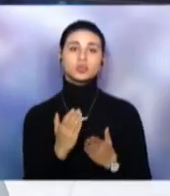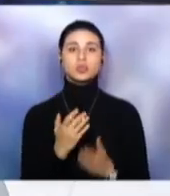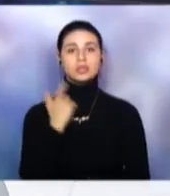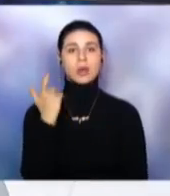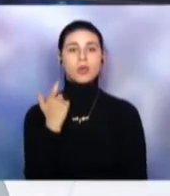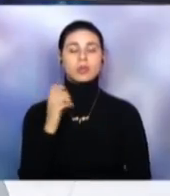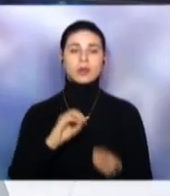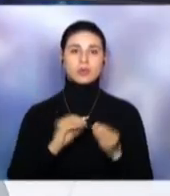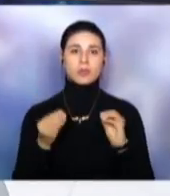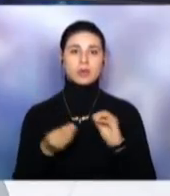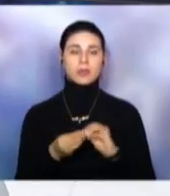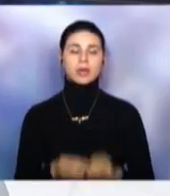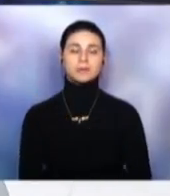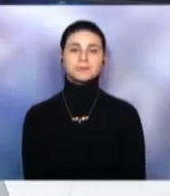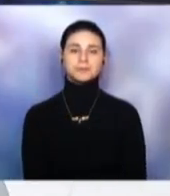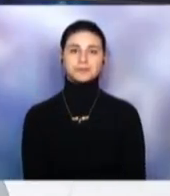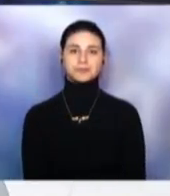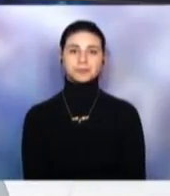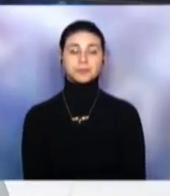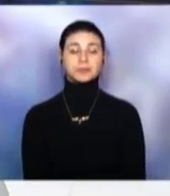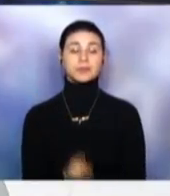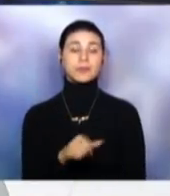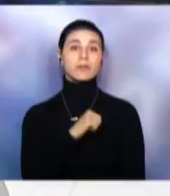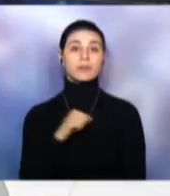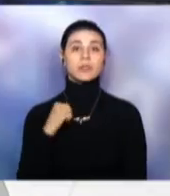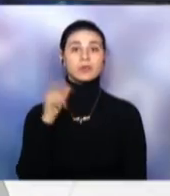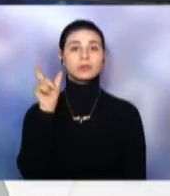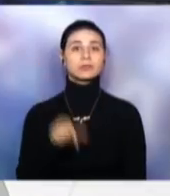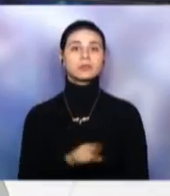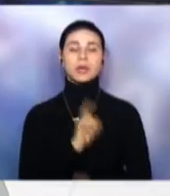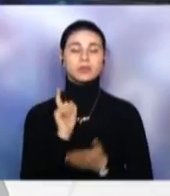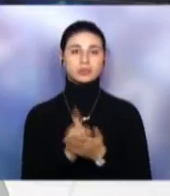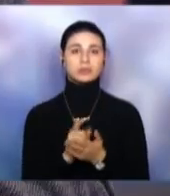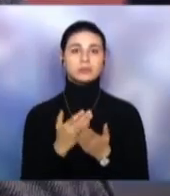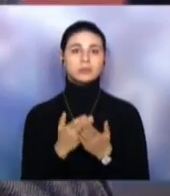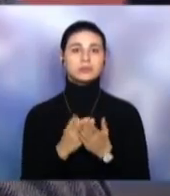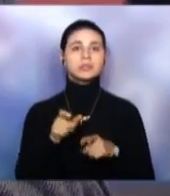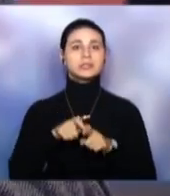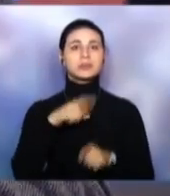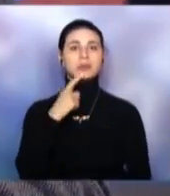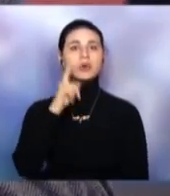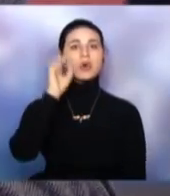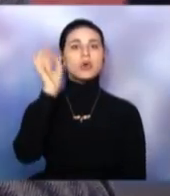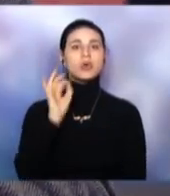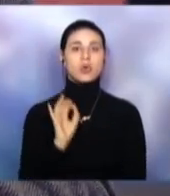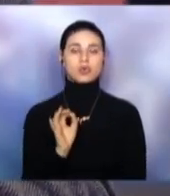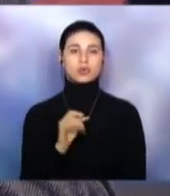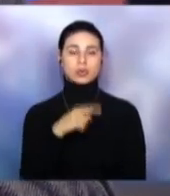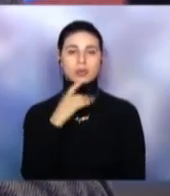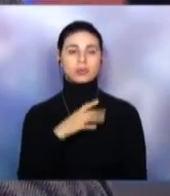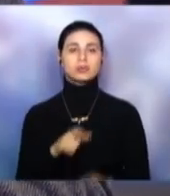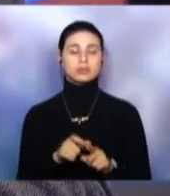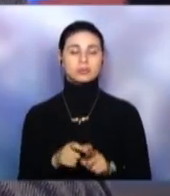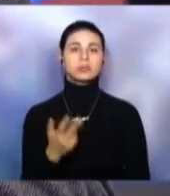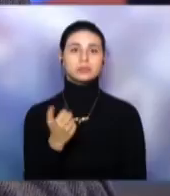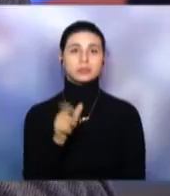დამოუკიდებელი პრობლემაა? აქ თვითონ დიაგნოზია გასარკვევა, ყოველ შემთხვევაში სიტყვა ქრონიკული თამაშობს ძალიან დიდ როლს, რა თქმა